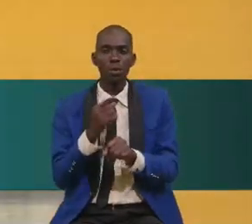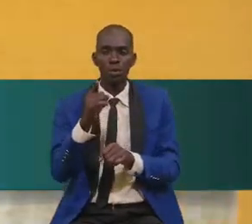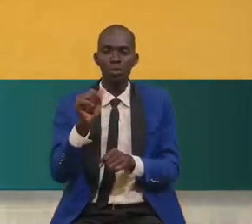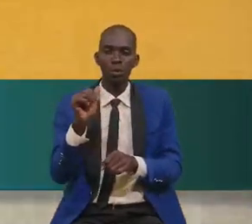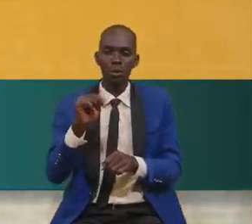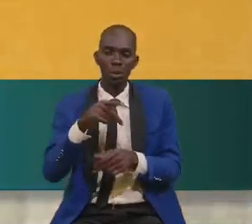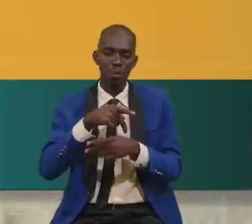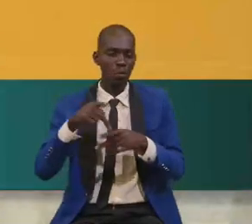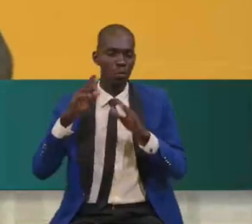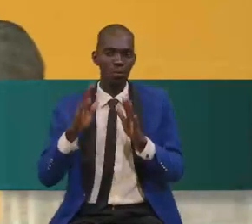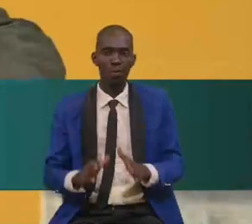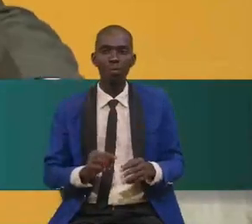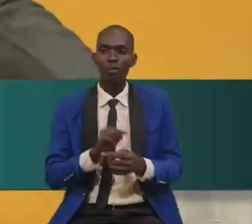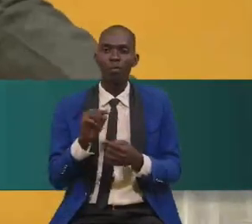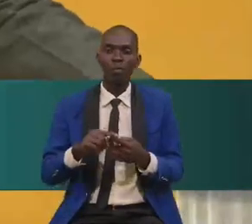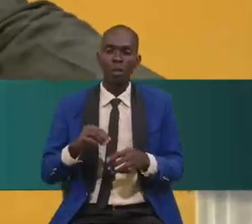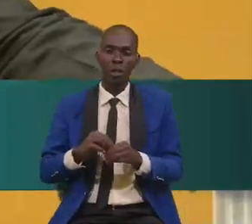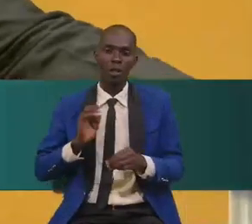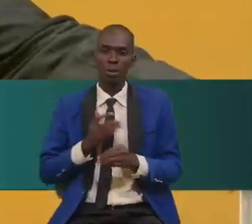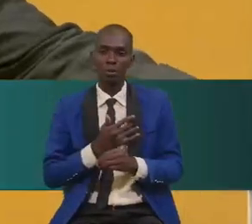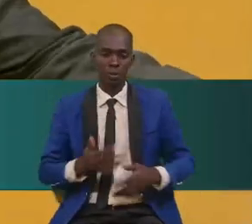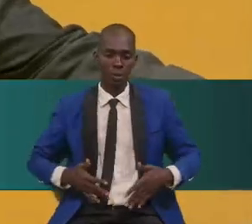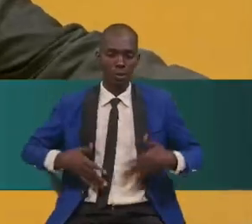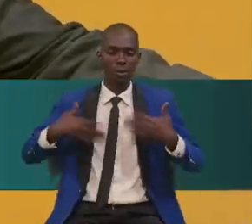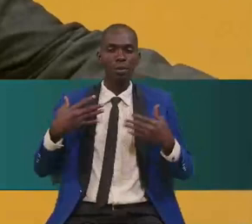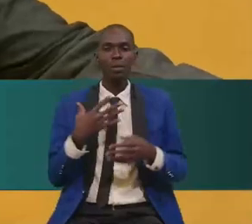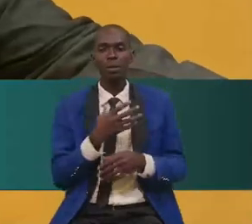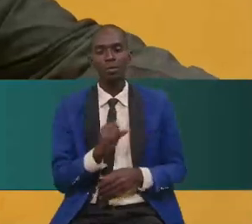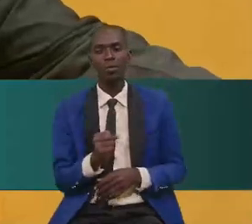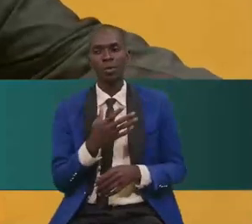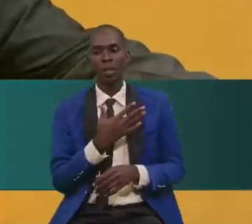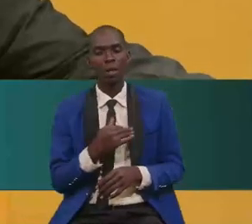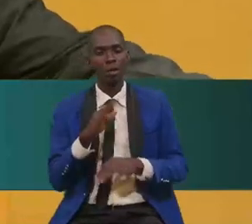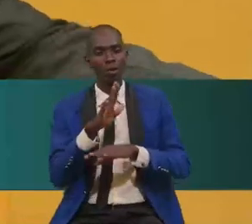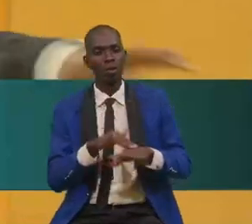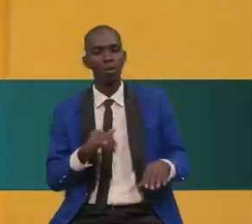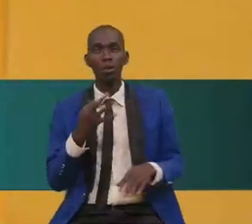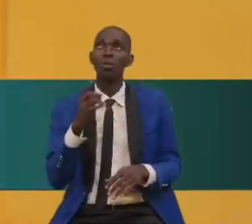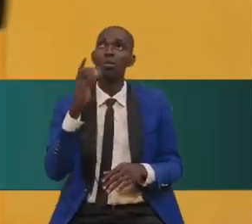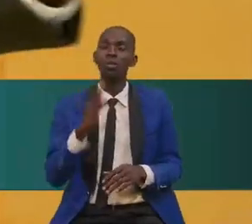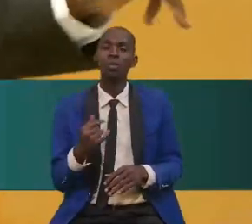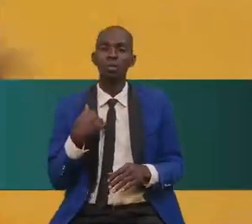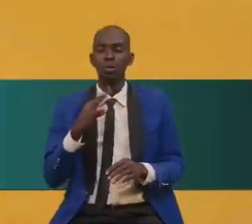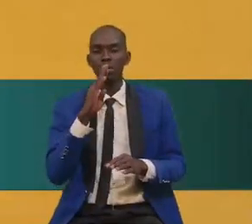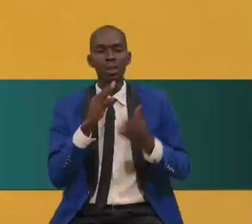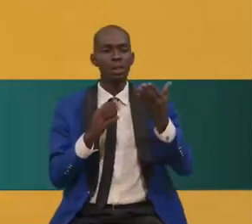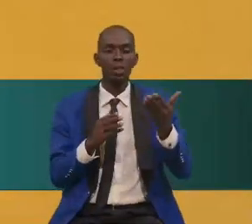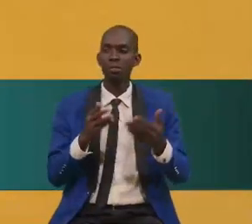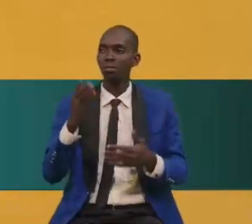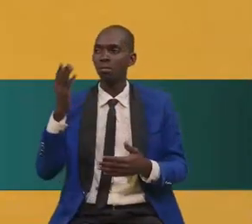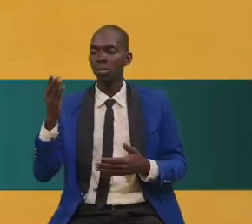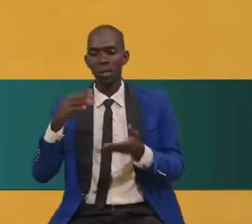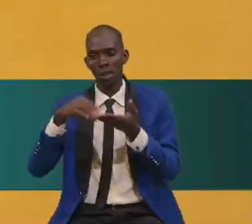quand dans nos vies, dans notre appel, nous sommes passés par là, on apprend ci, on apprend ça,